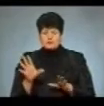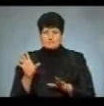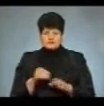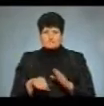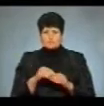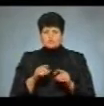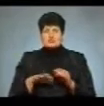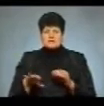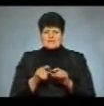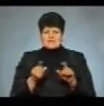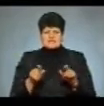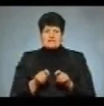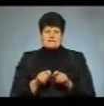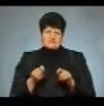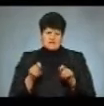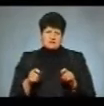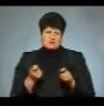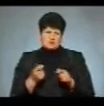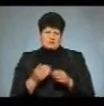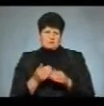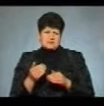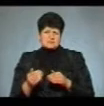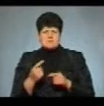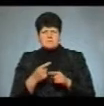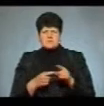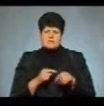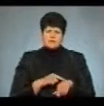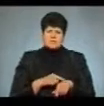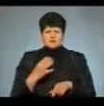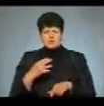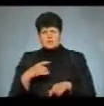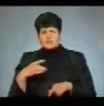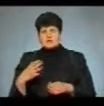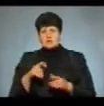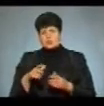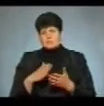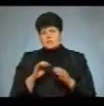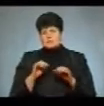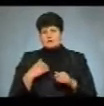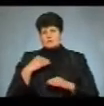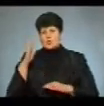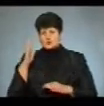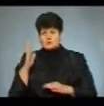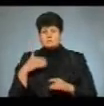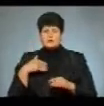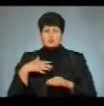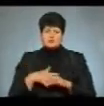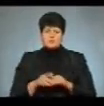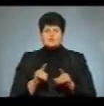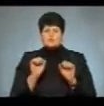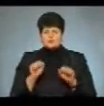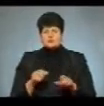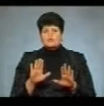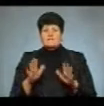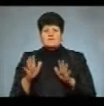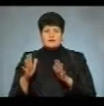дільниці відкрилися трошки пізніше, за півгодини, хвилин 40, і люди мали можливість проголосувати. Ми розуміємо, що можуть бути знову ж такі